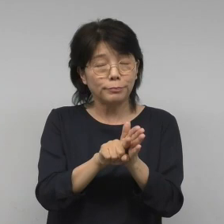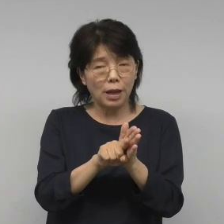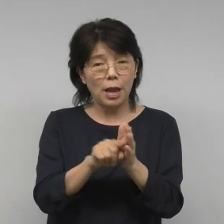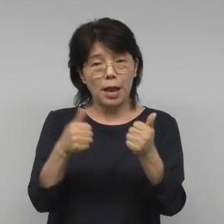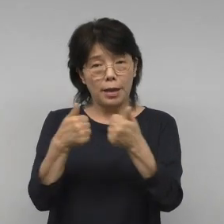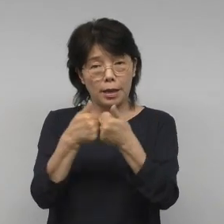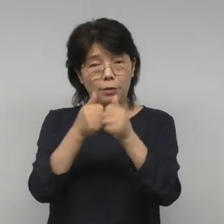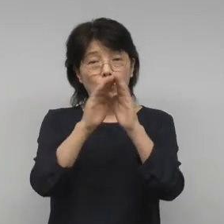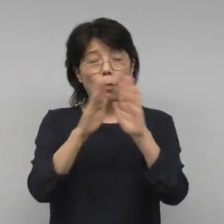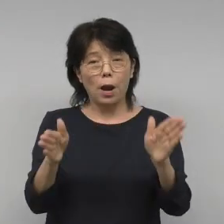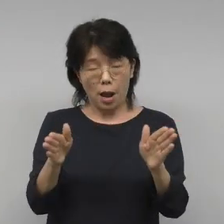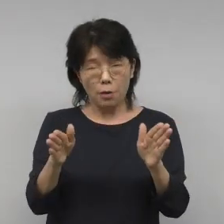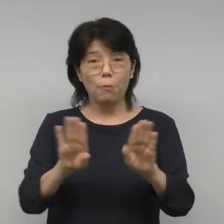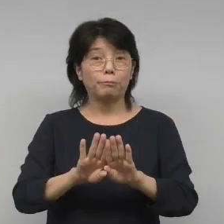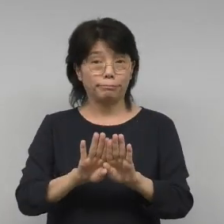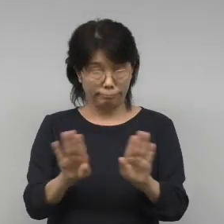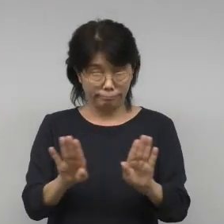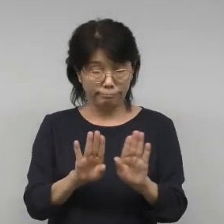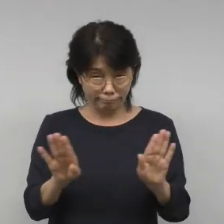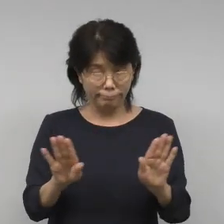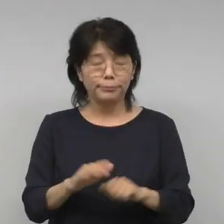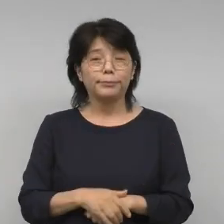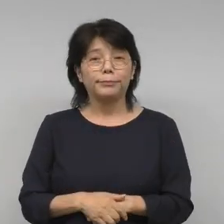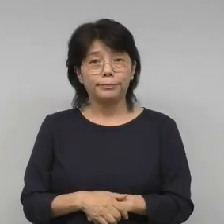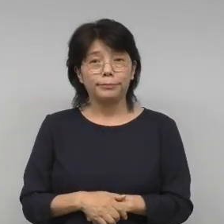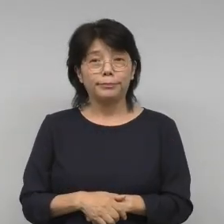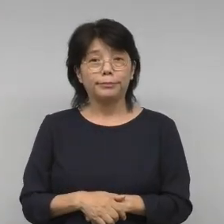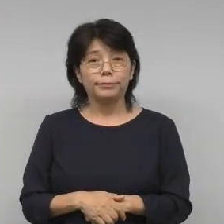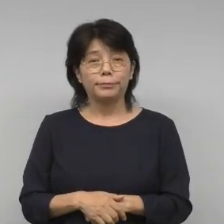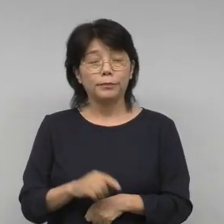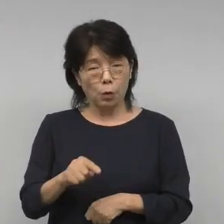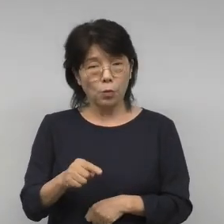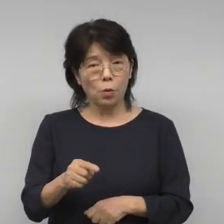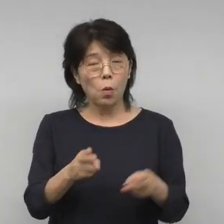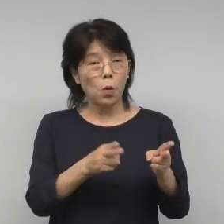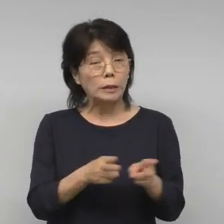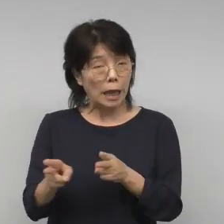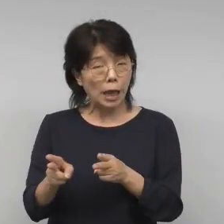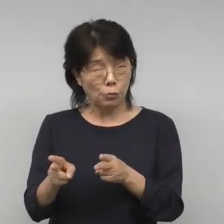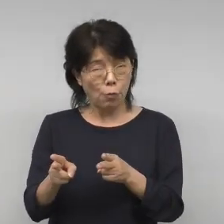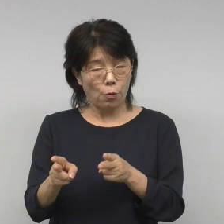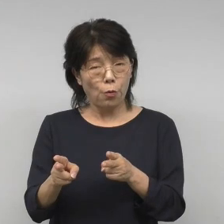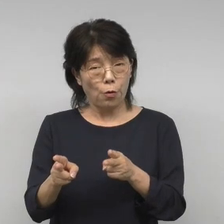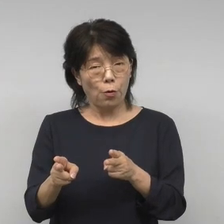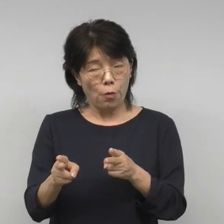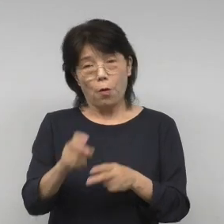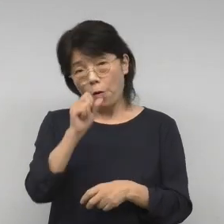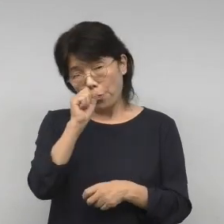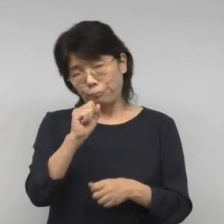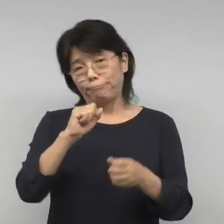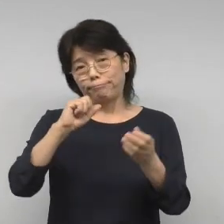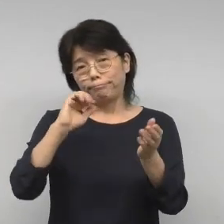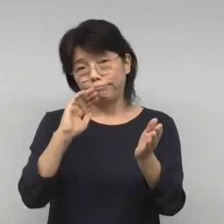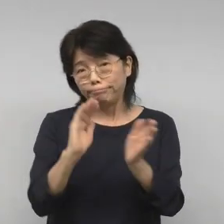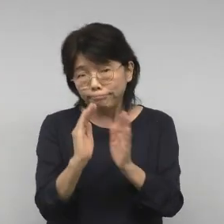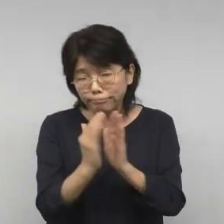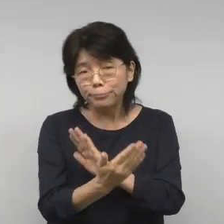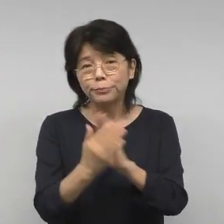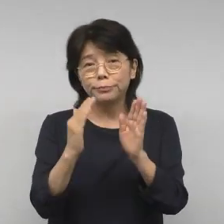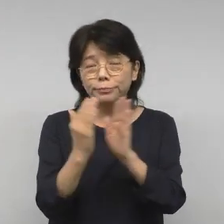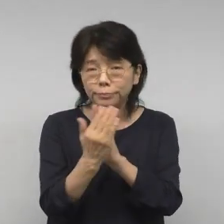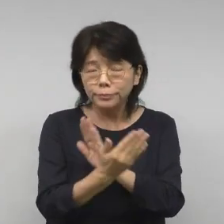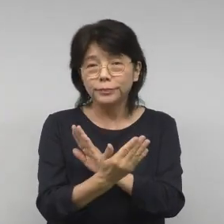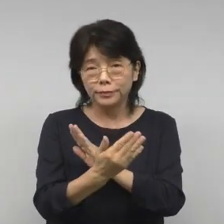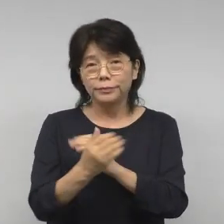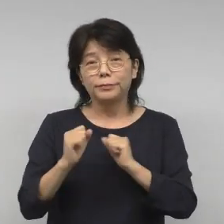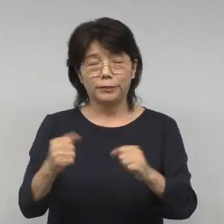討会を開催し、この掛け合わせフェアトレード制度のブラッシュアップ制度の改善をね図っ